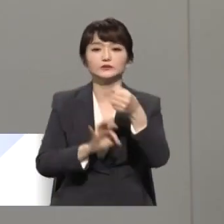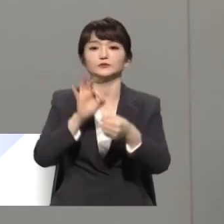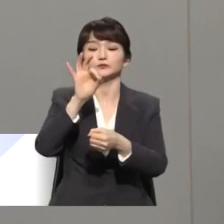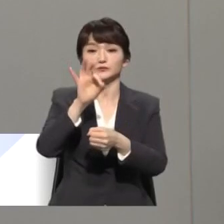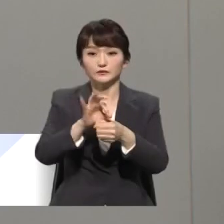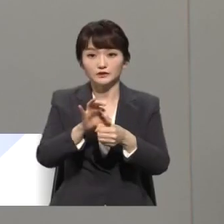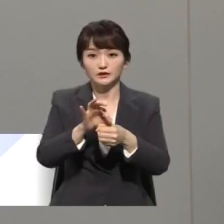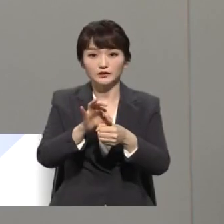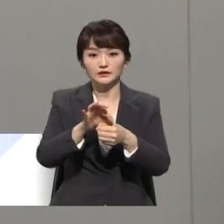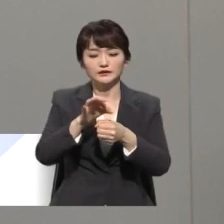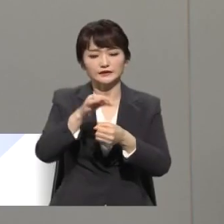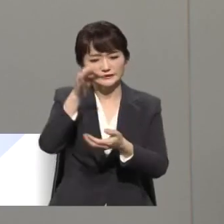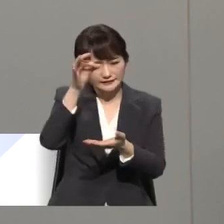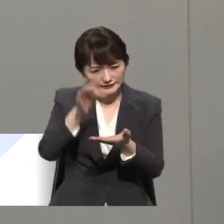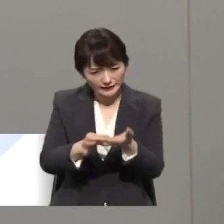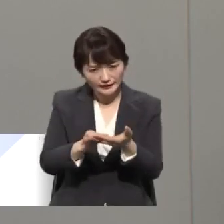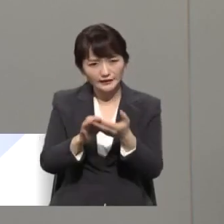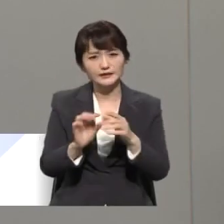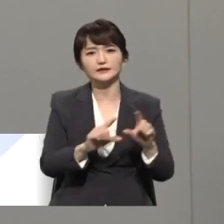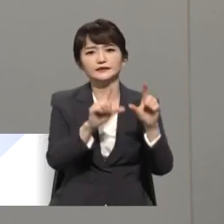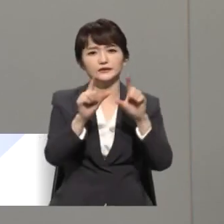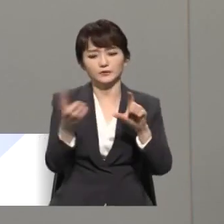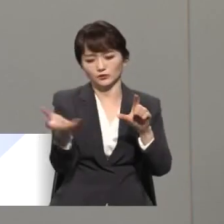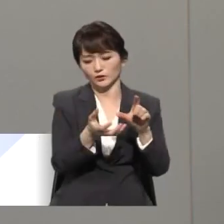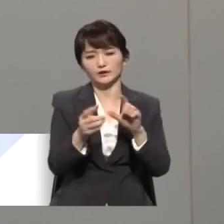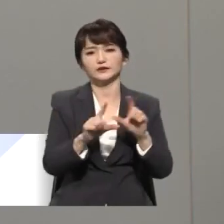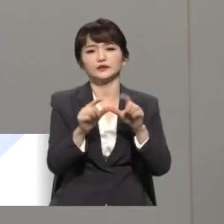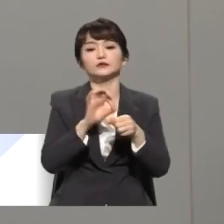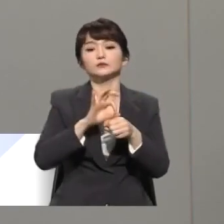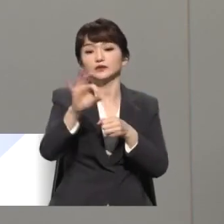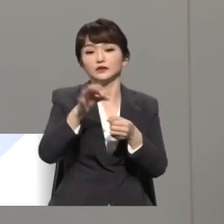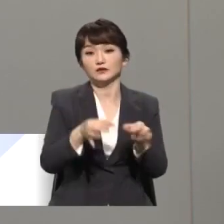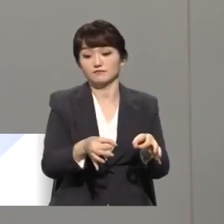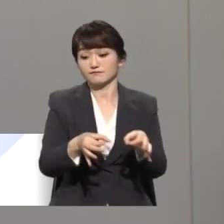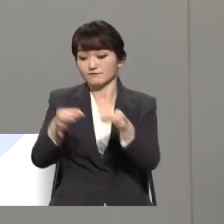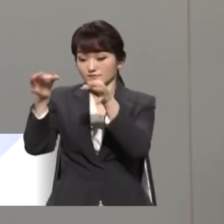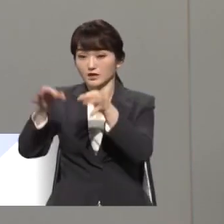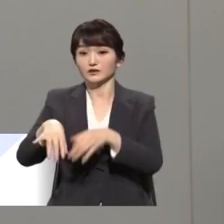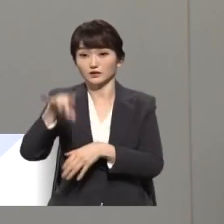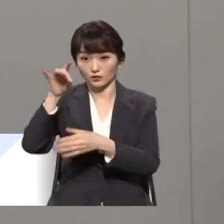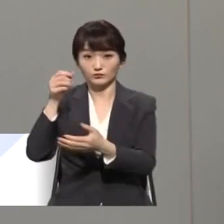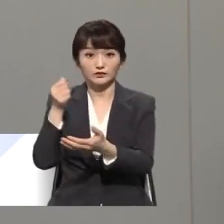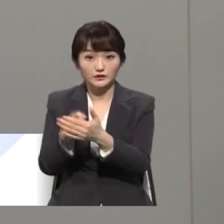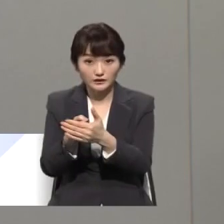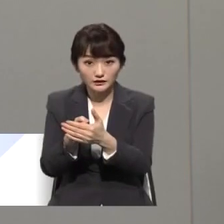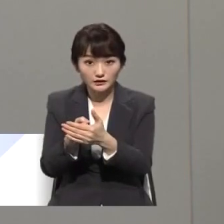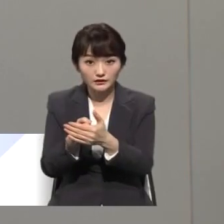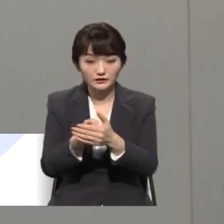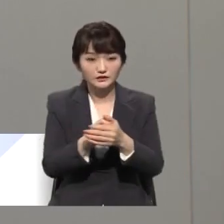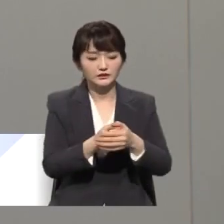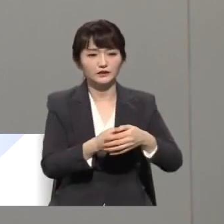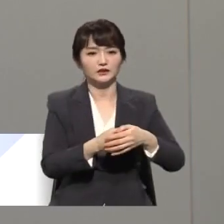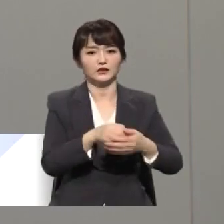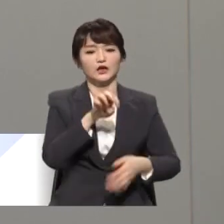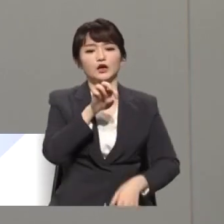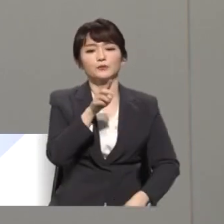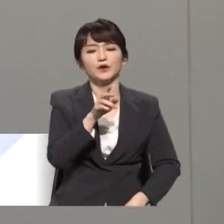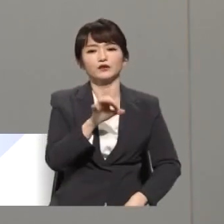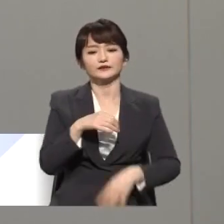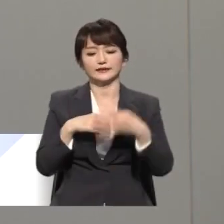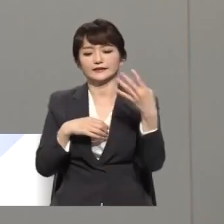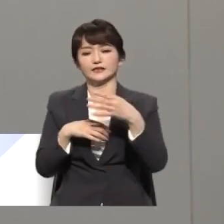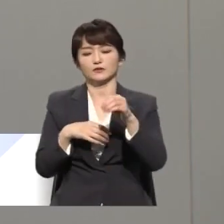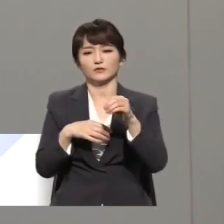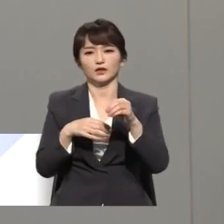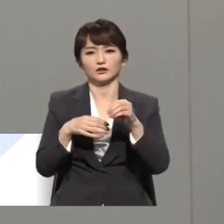저렴한 이자로 살다가 10년 뒤 아무리 집 값이 올라도 처음 확정된 평당 4000만원으로 분양을